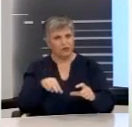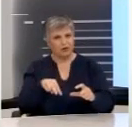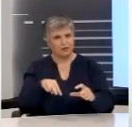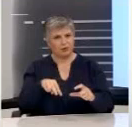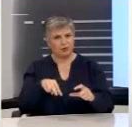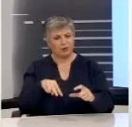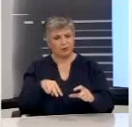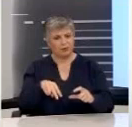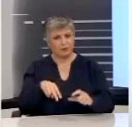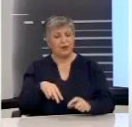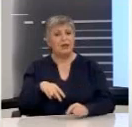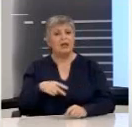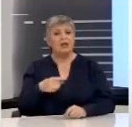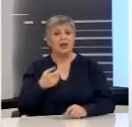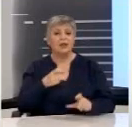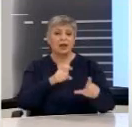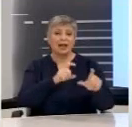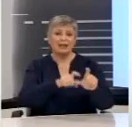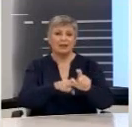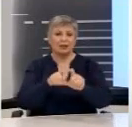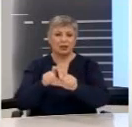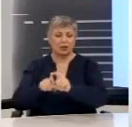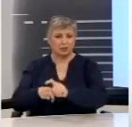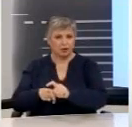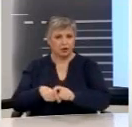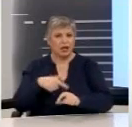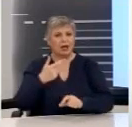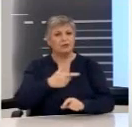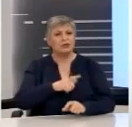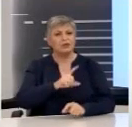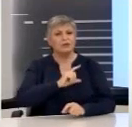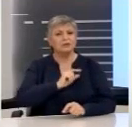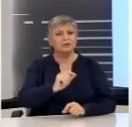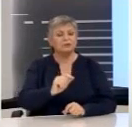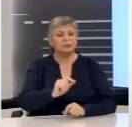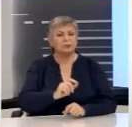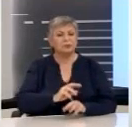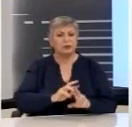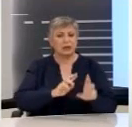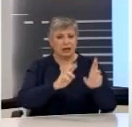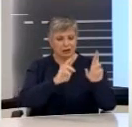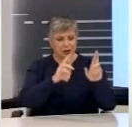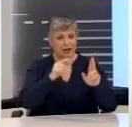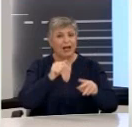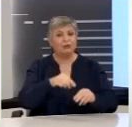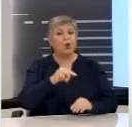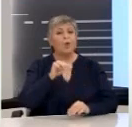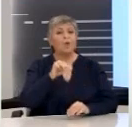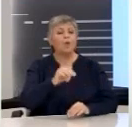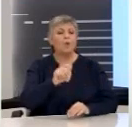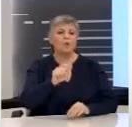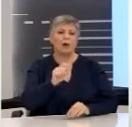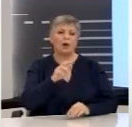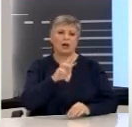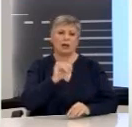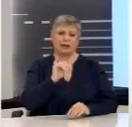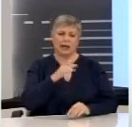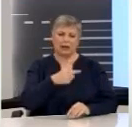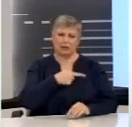Δύο από αυτές τις εταιρείες, η μία είναι Express Energy Greece, συμφερόντων του κυρίου Μαρινάκη, την επίμαχη